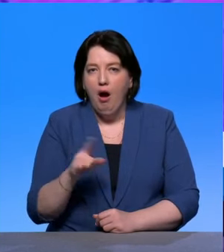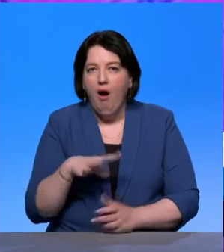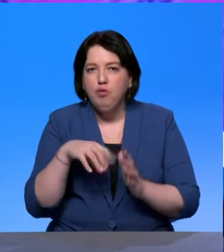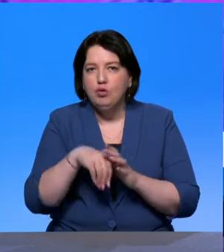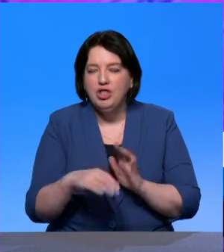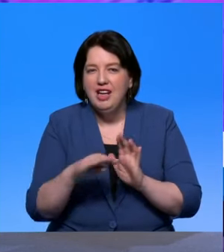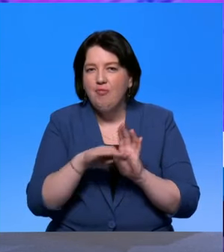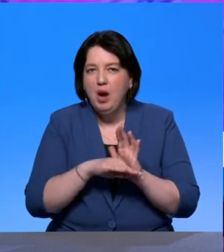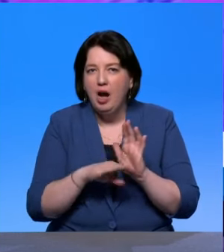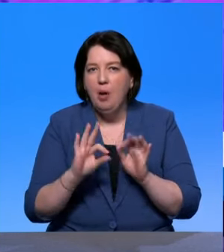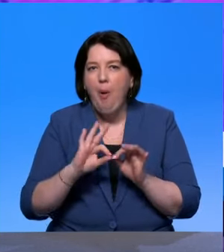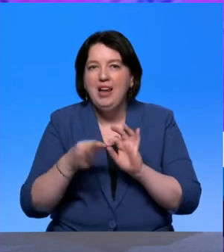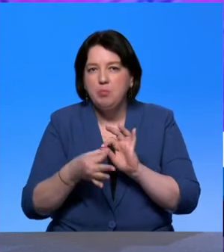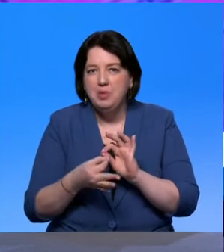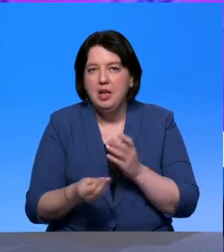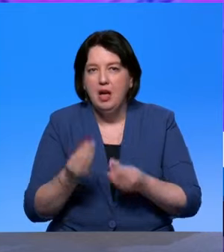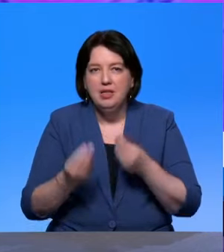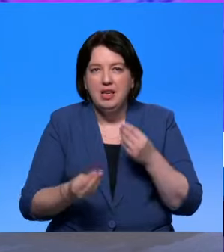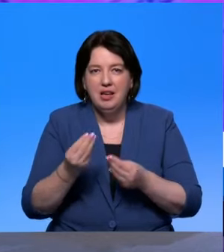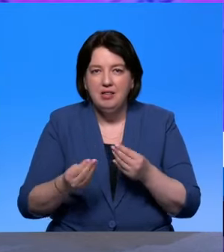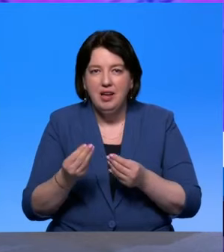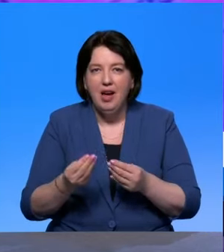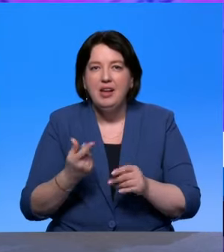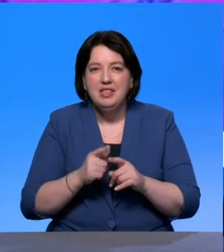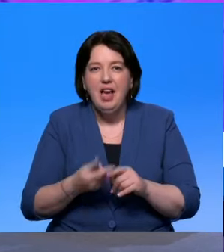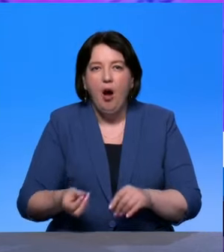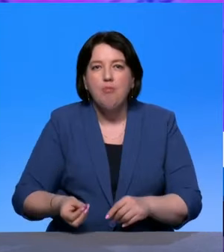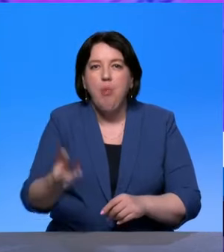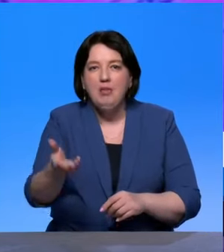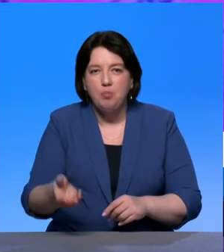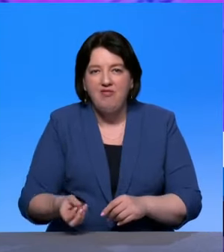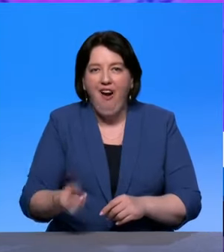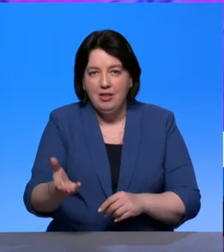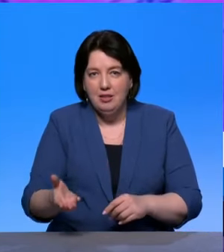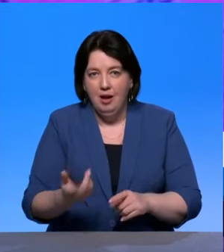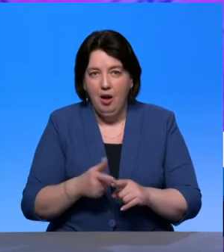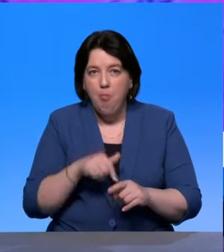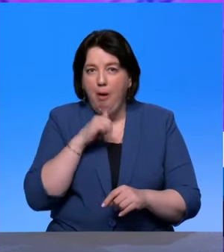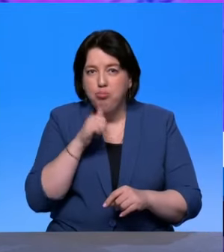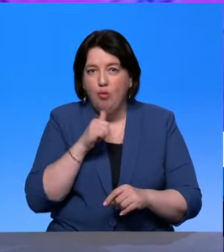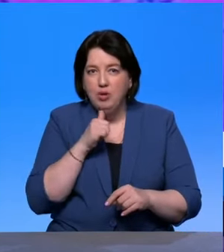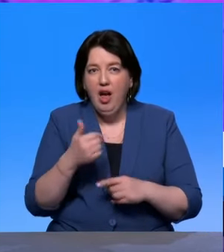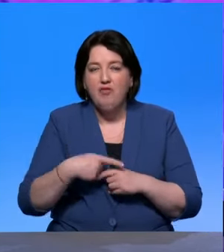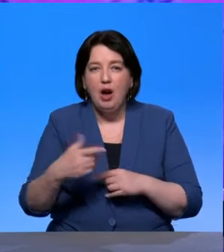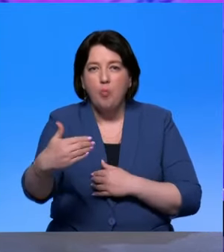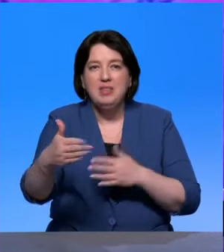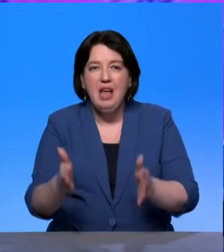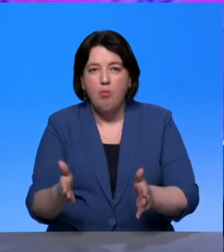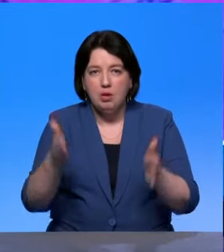как-то попробовал, знаете, вот подбивать в таком замкнутом пространстве,